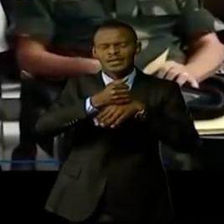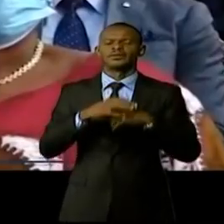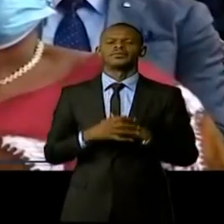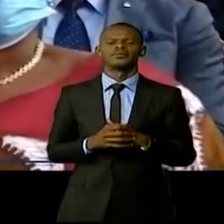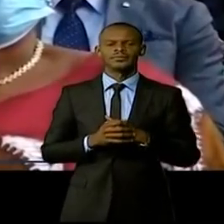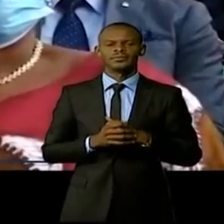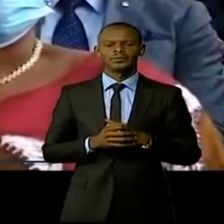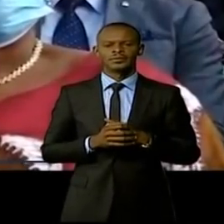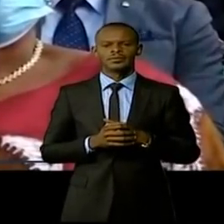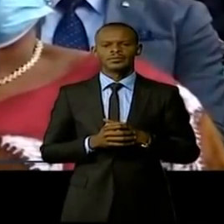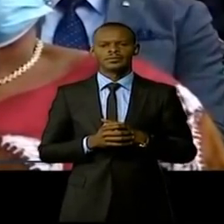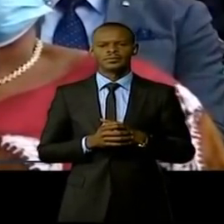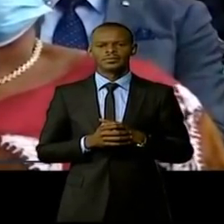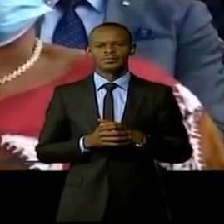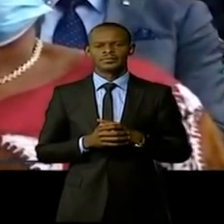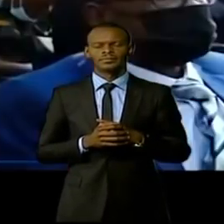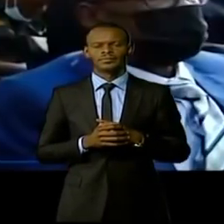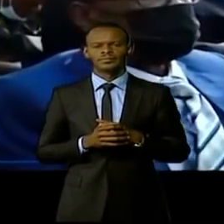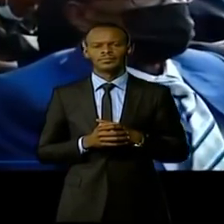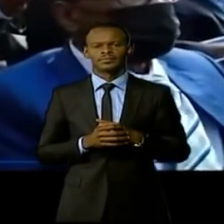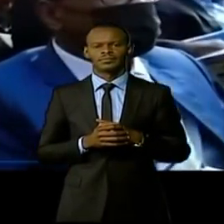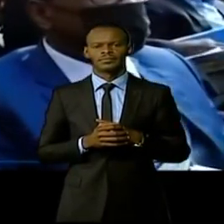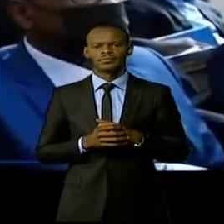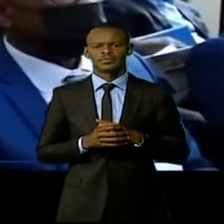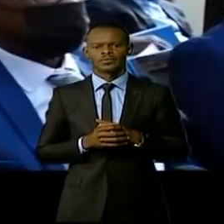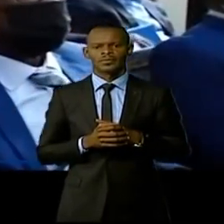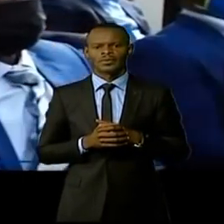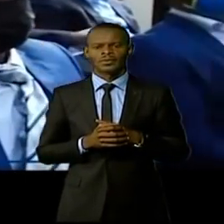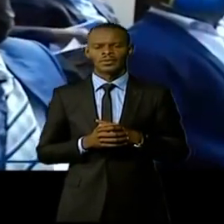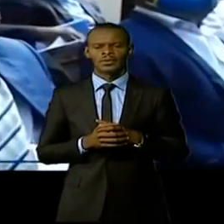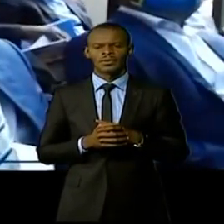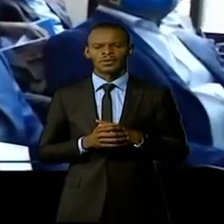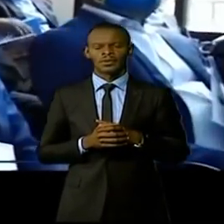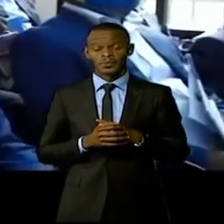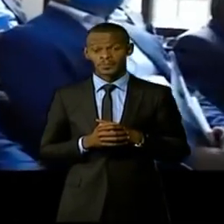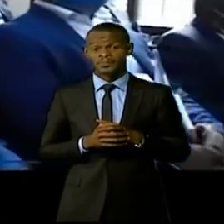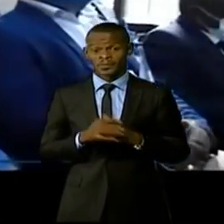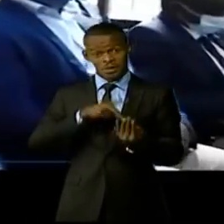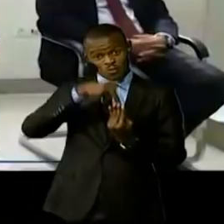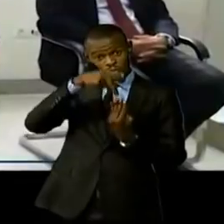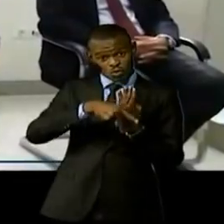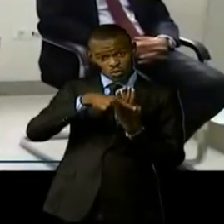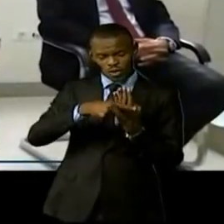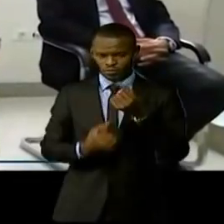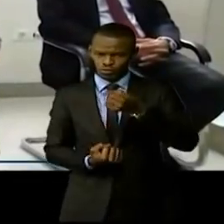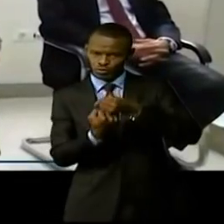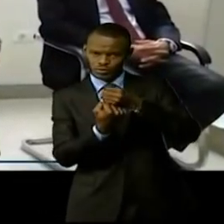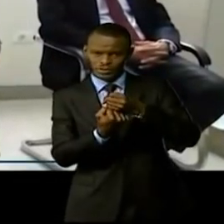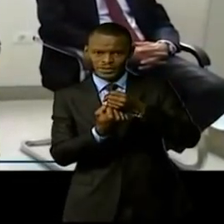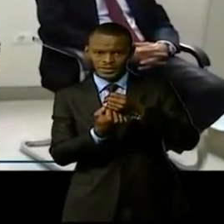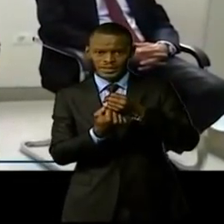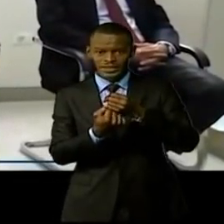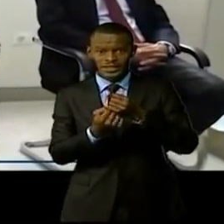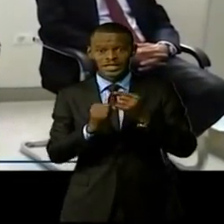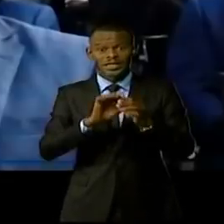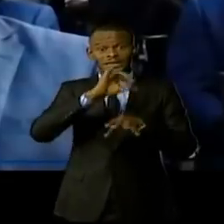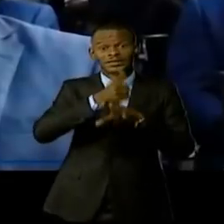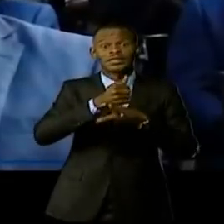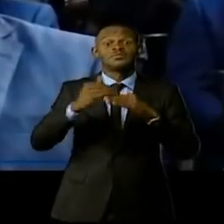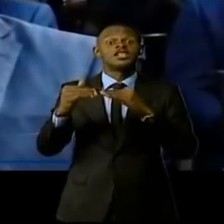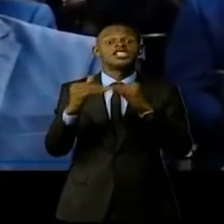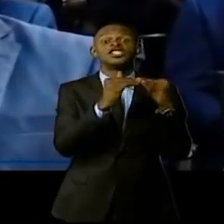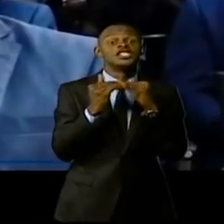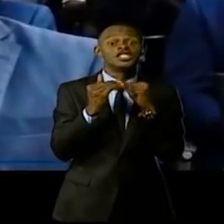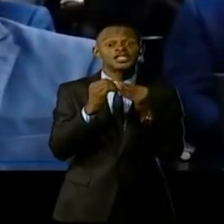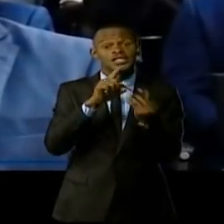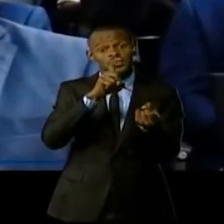du comité de pilotage du programme conjoint d'appui à la réforme de la justice et des projets de lutte contre la corruption et collecte des données